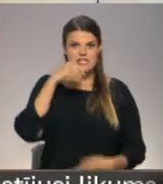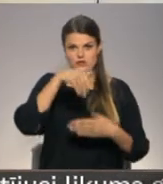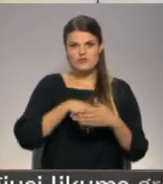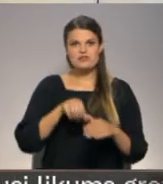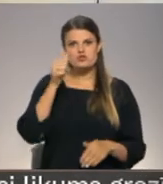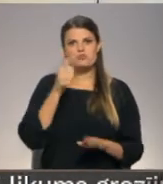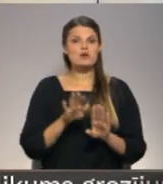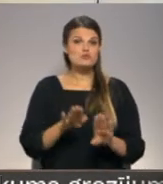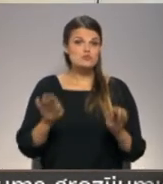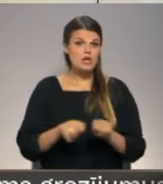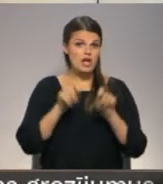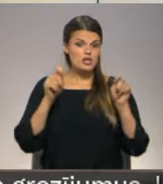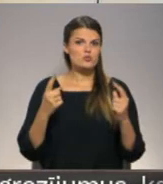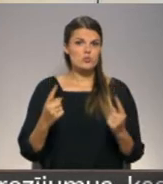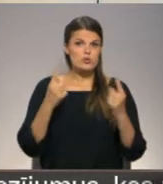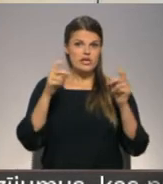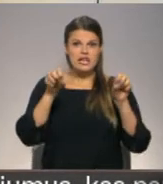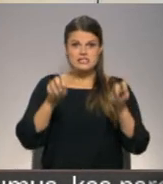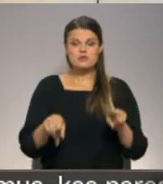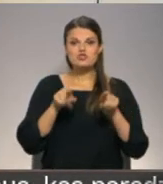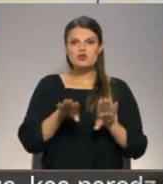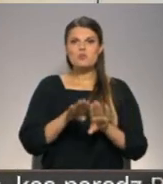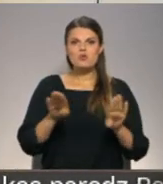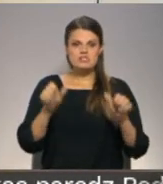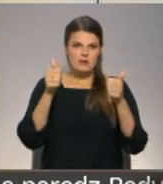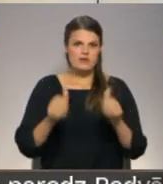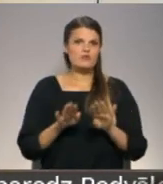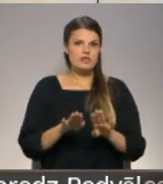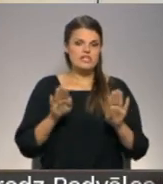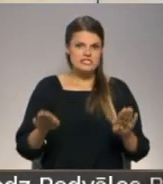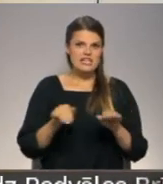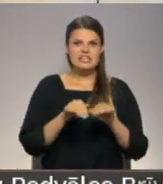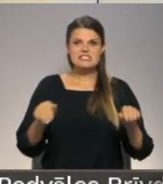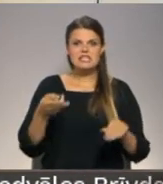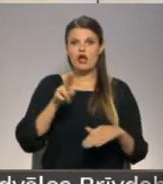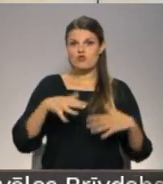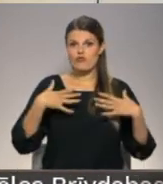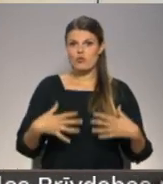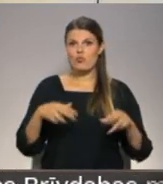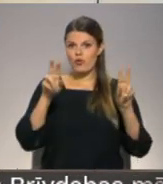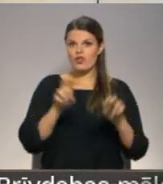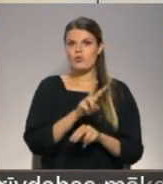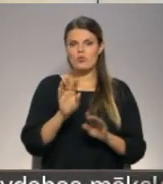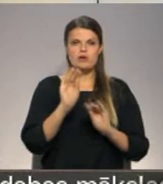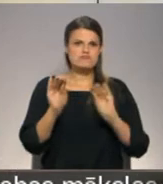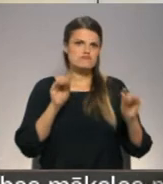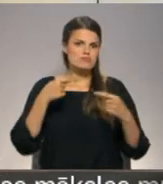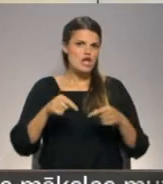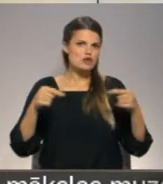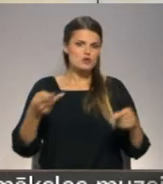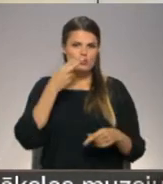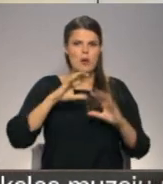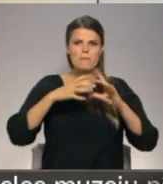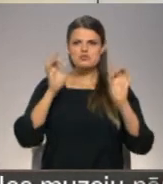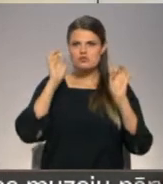Cēsu vēstures un mākslas muzejā atklāta unikāla speciāli šim muzejam veidota izstāde Skatuvi un tērps, kurā eksponēti